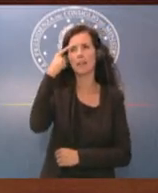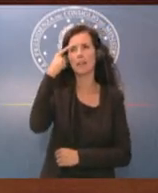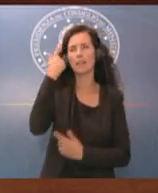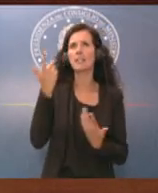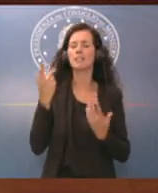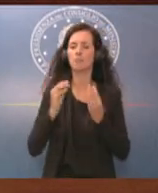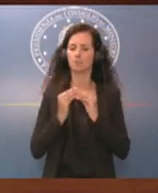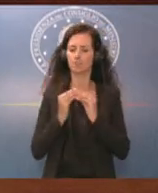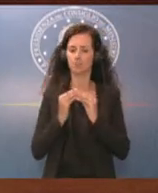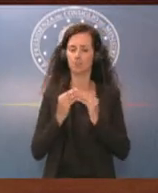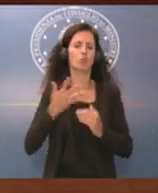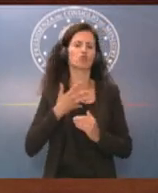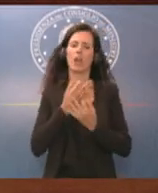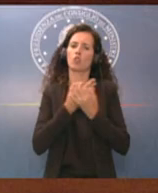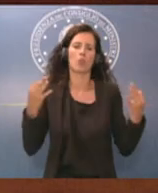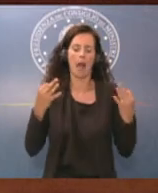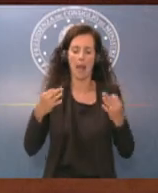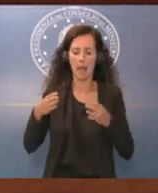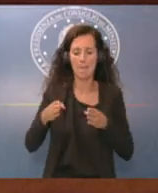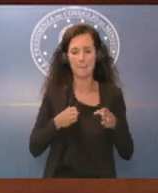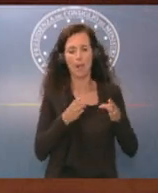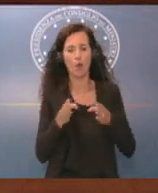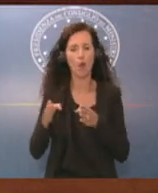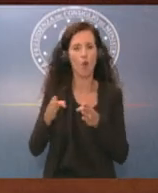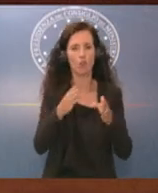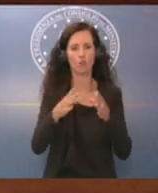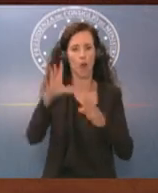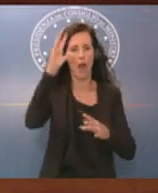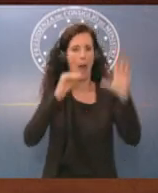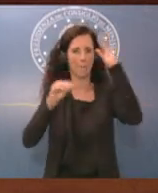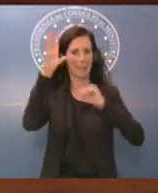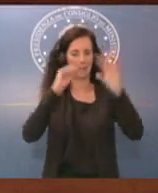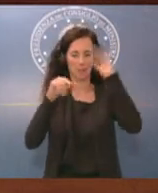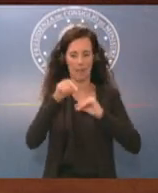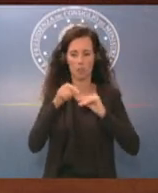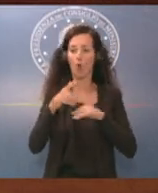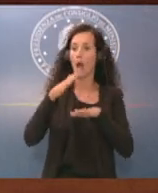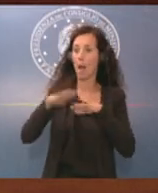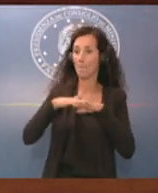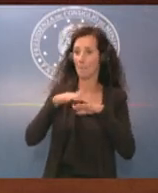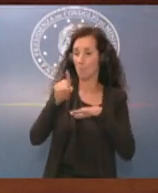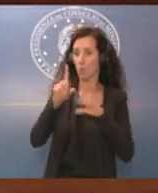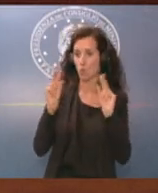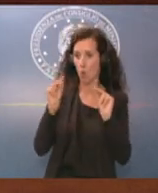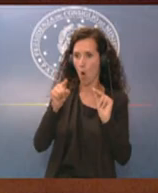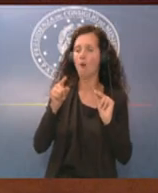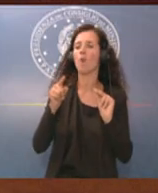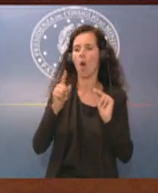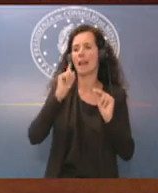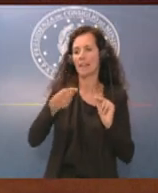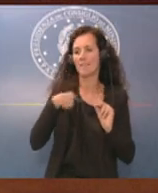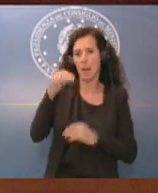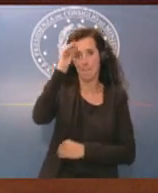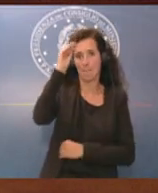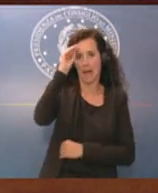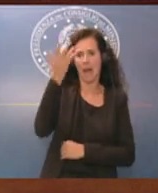come dire, c'è sempre un percorso di apprendimento di questi meccanismi e quindi mi domando in che modo si riesce a